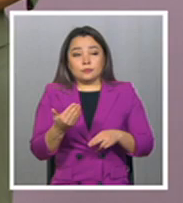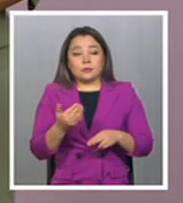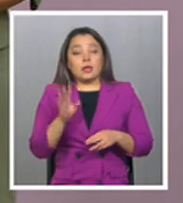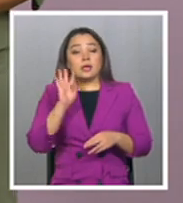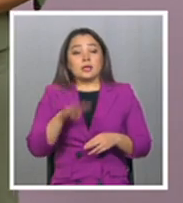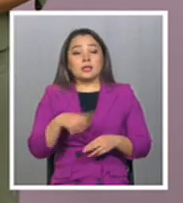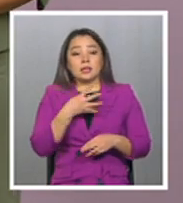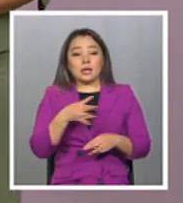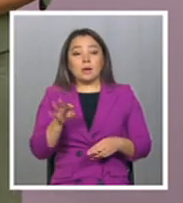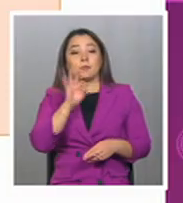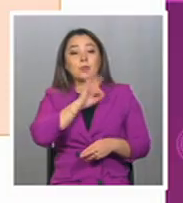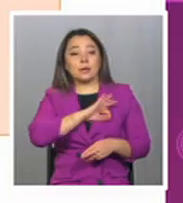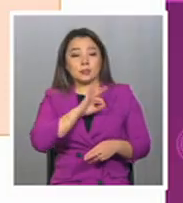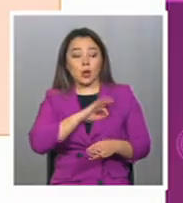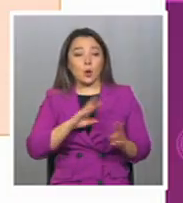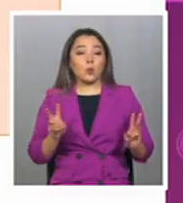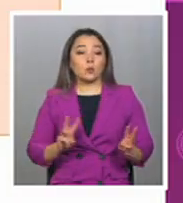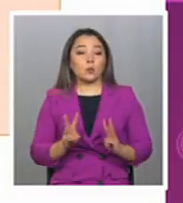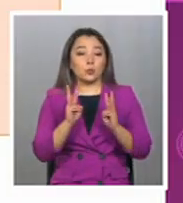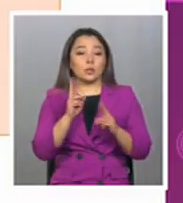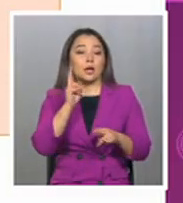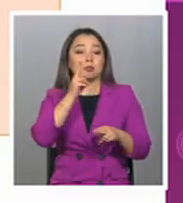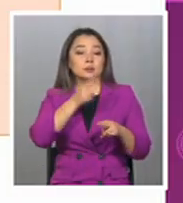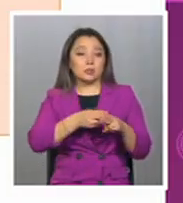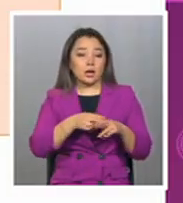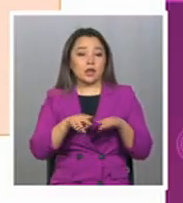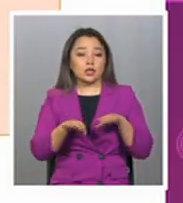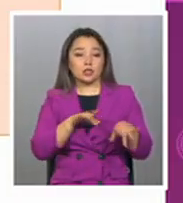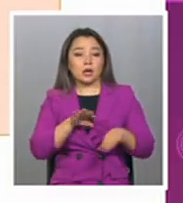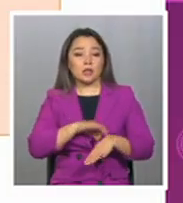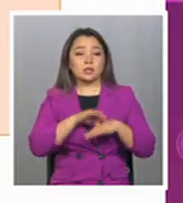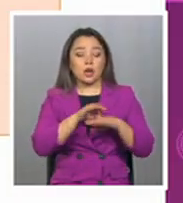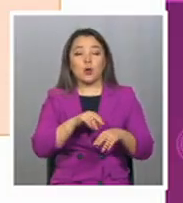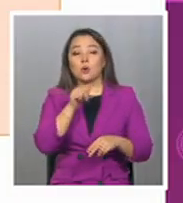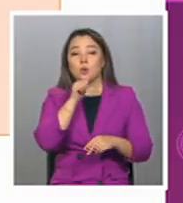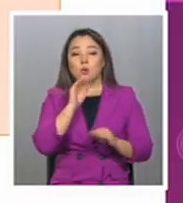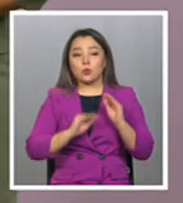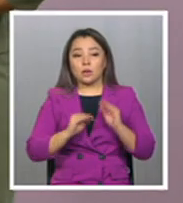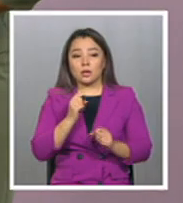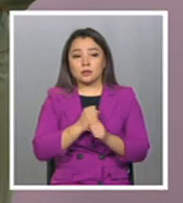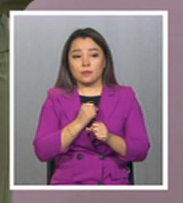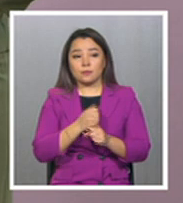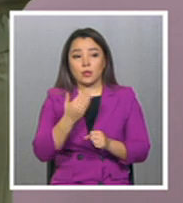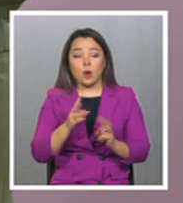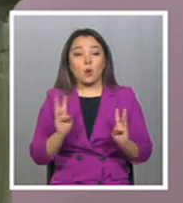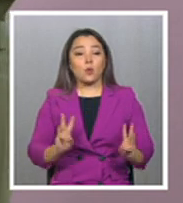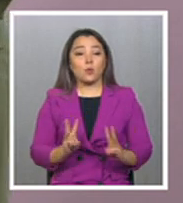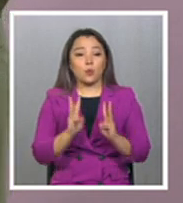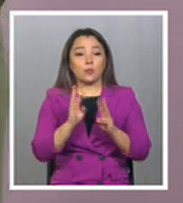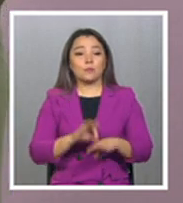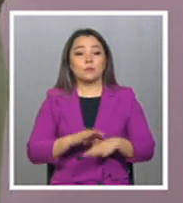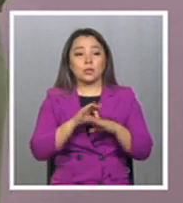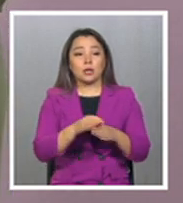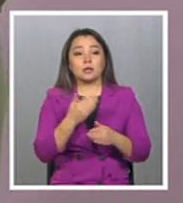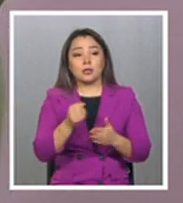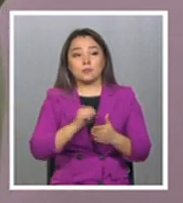кестені пайдаланып, өртті болдырмау шараларын құрастырып көрейік. Өртті болдырмау